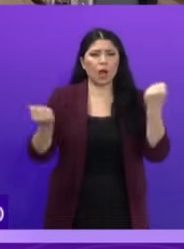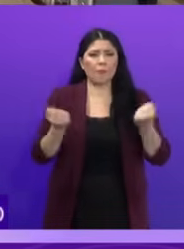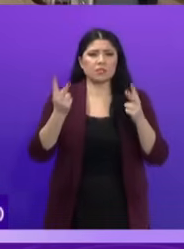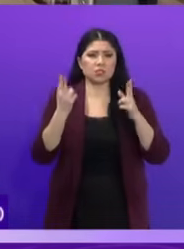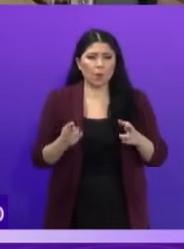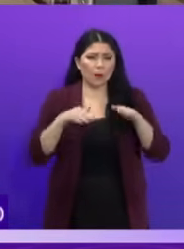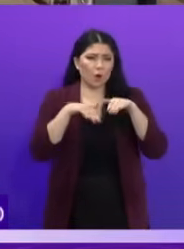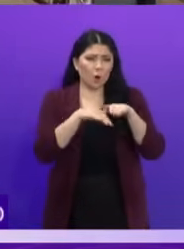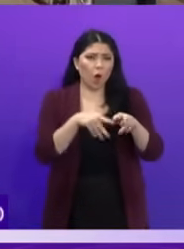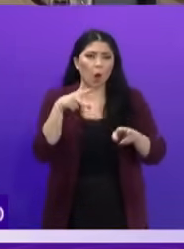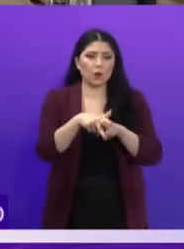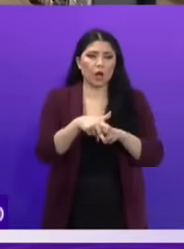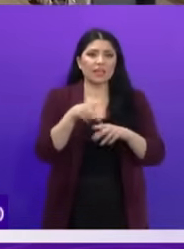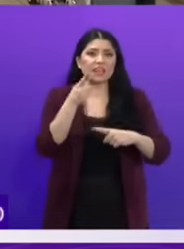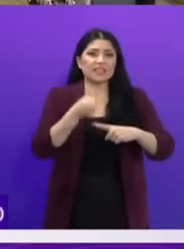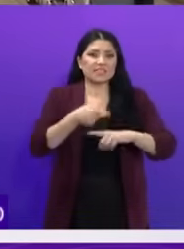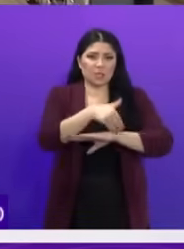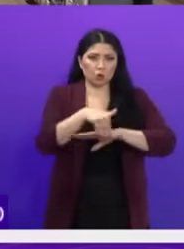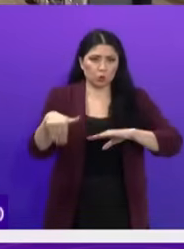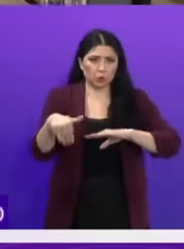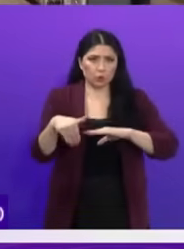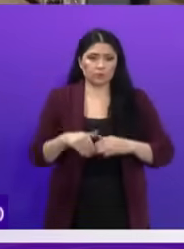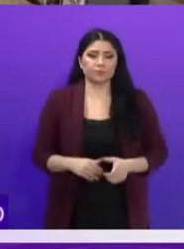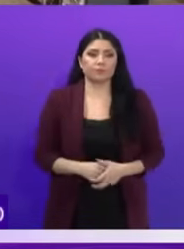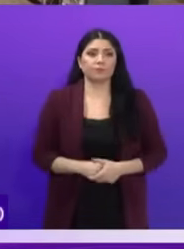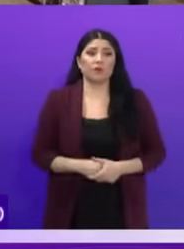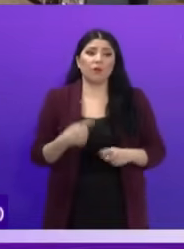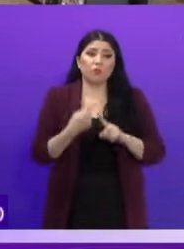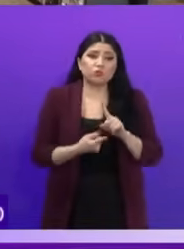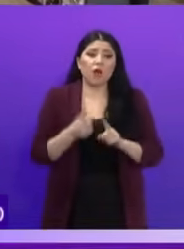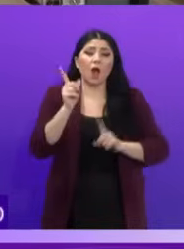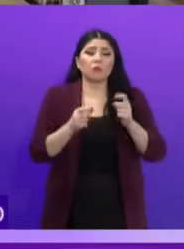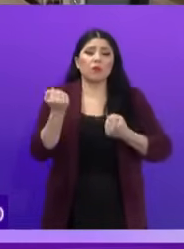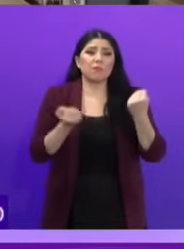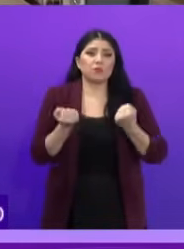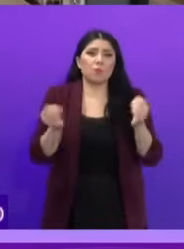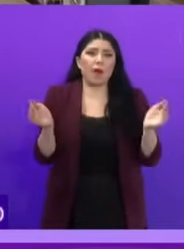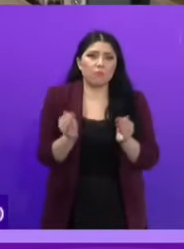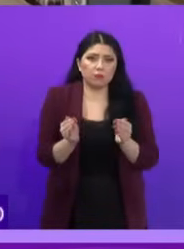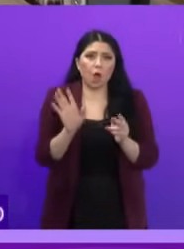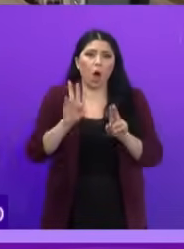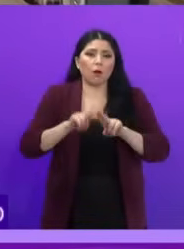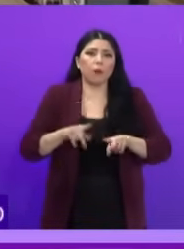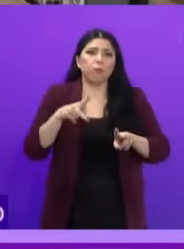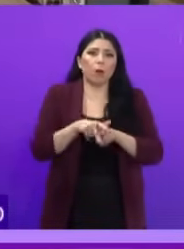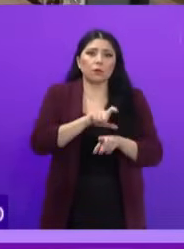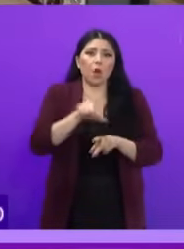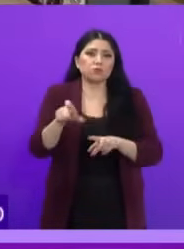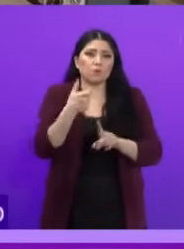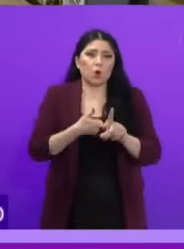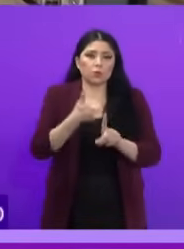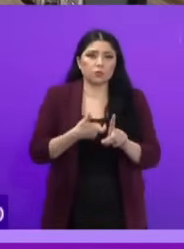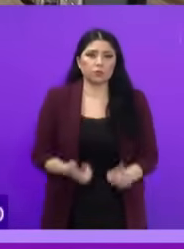au blocat intersecții și în aceste coloane au fost prinse evident și alte mașini, șoferi care